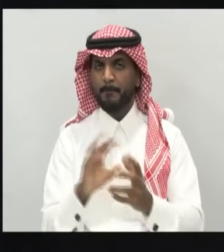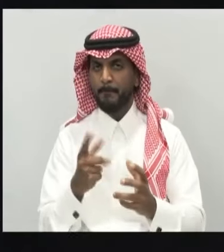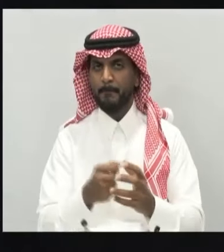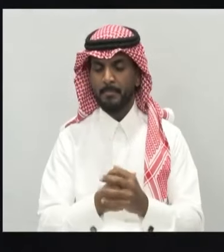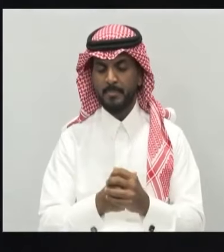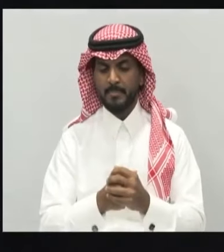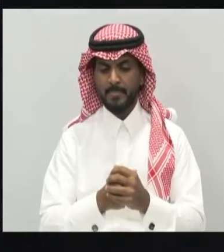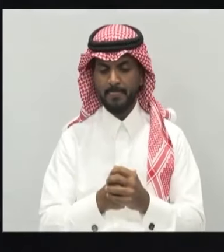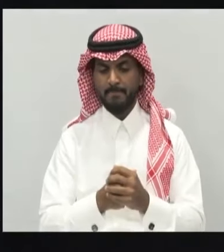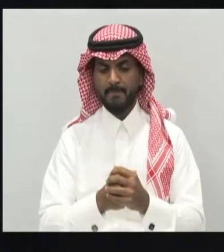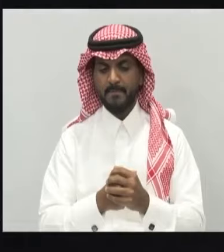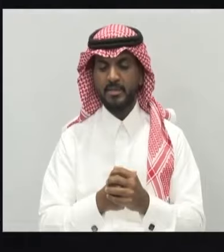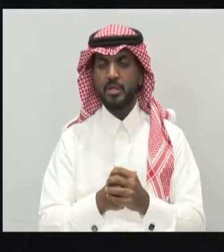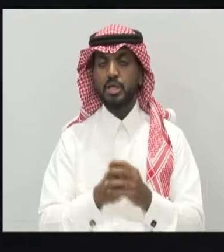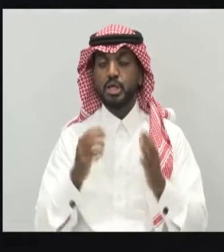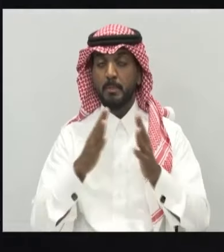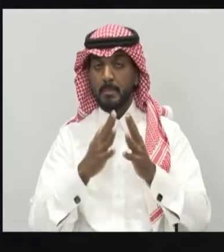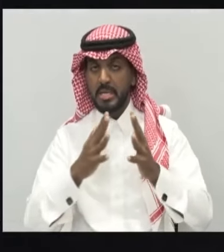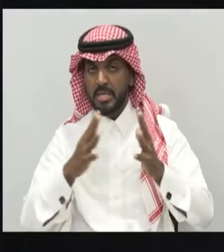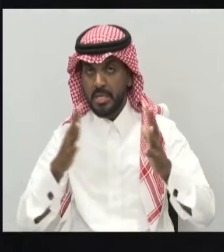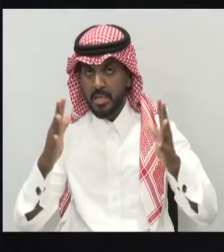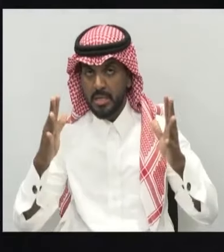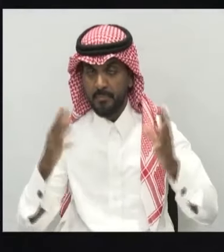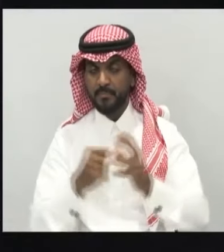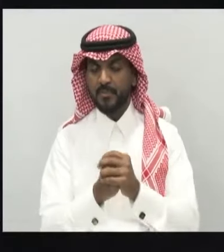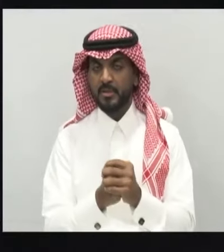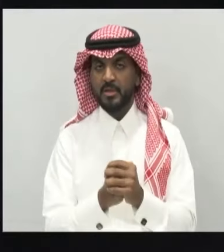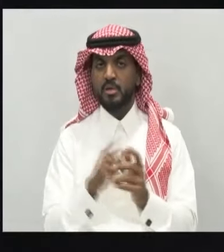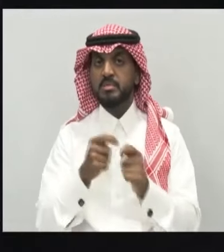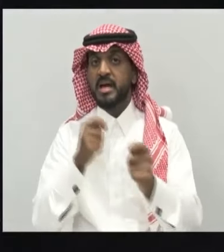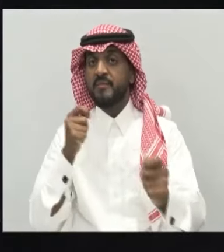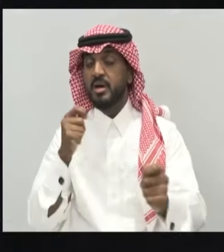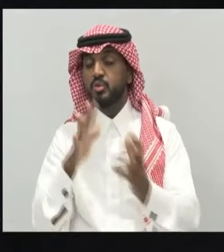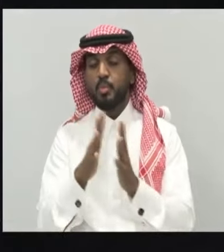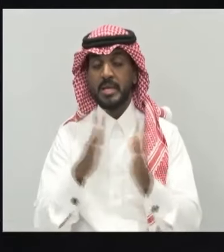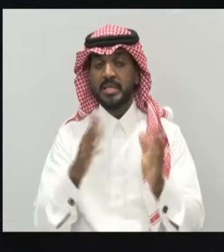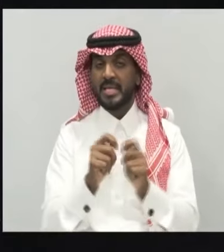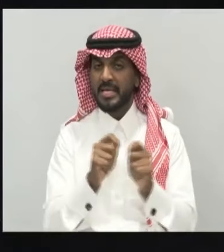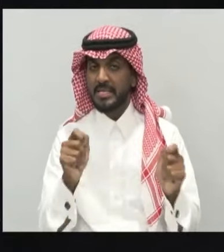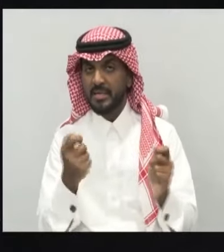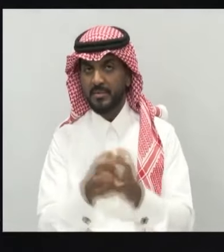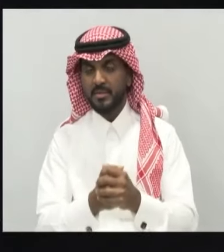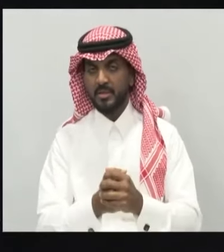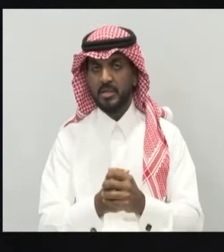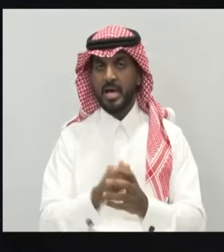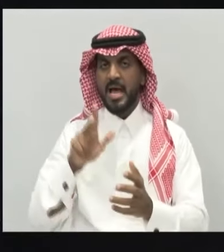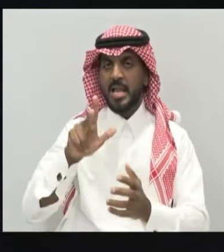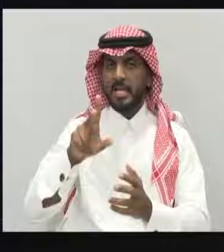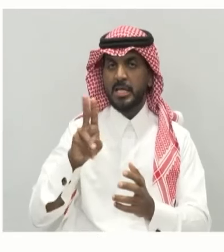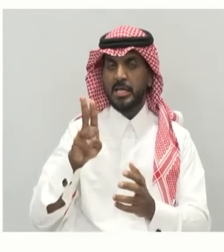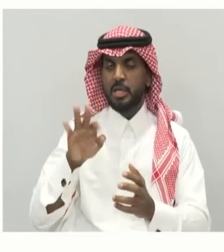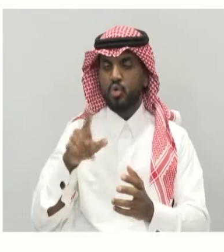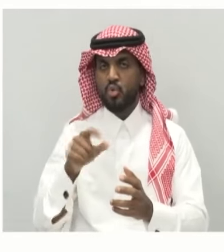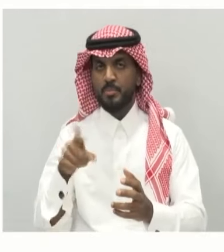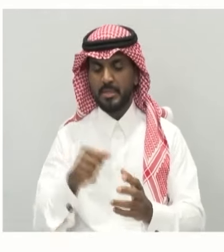رايكم مسافه كبيره جدا اذا المسافات الكبيره جدا نقيسها بماذا بالكيلومتر